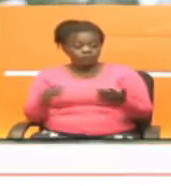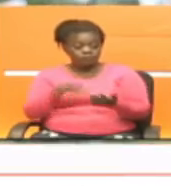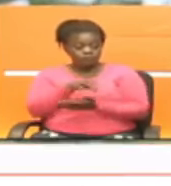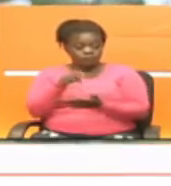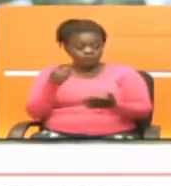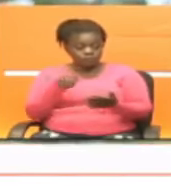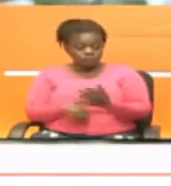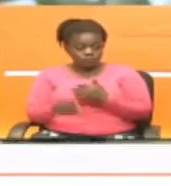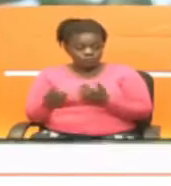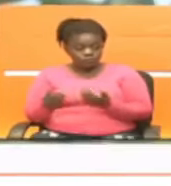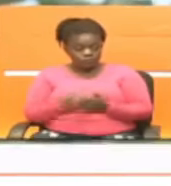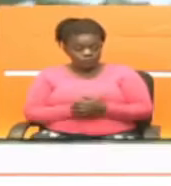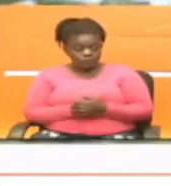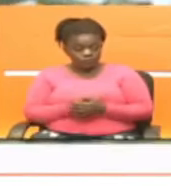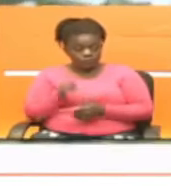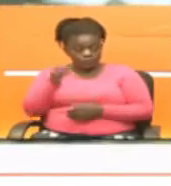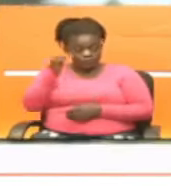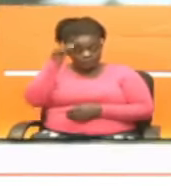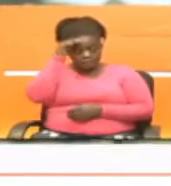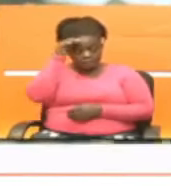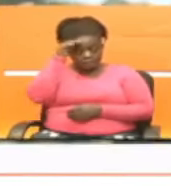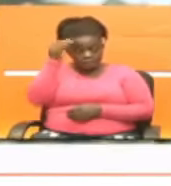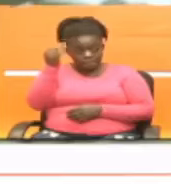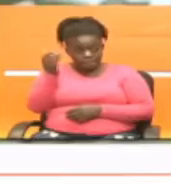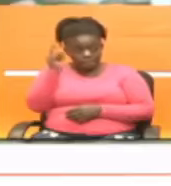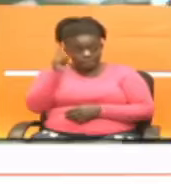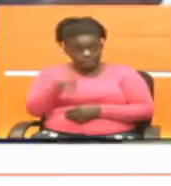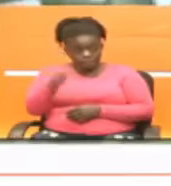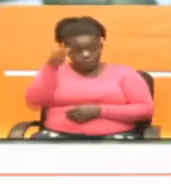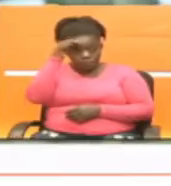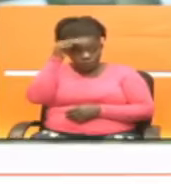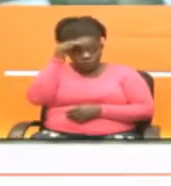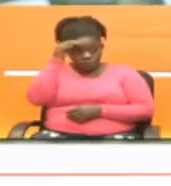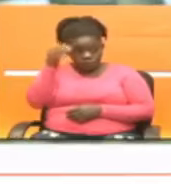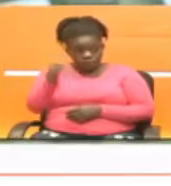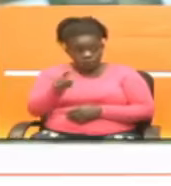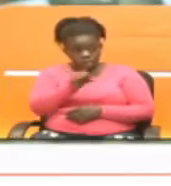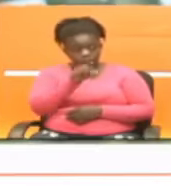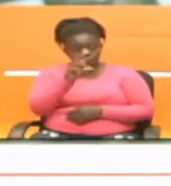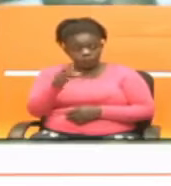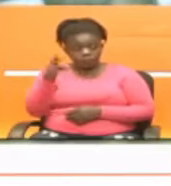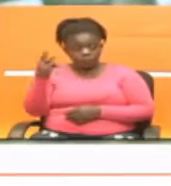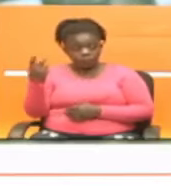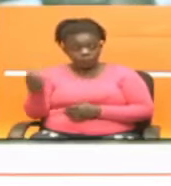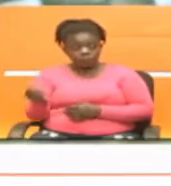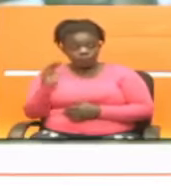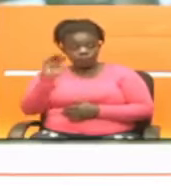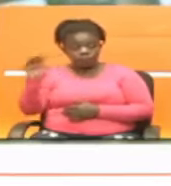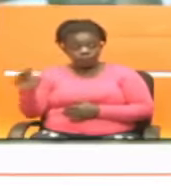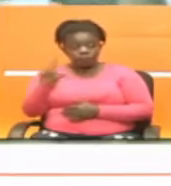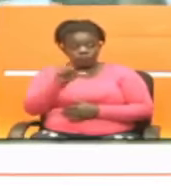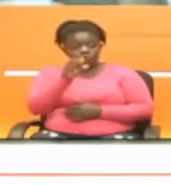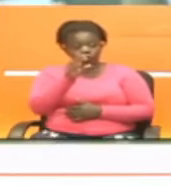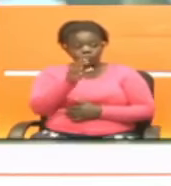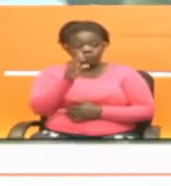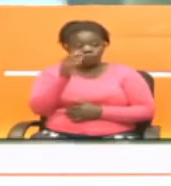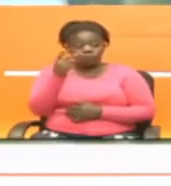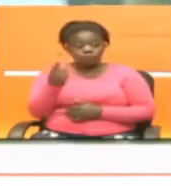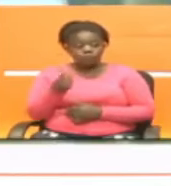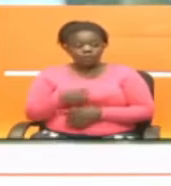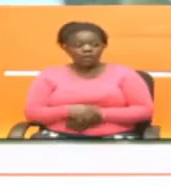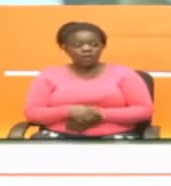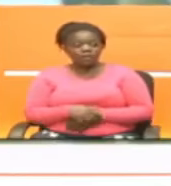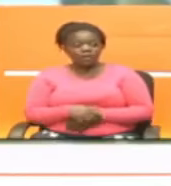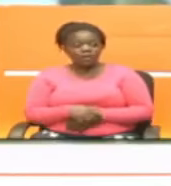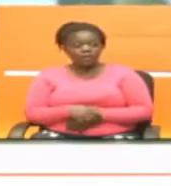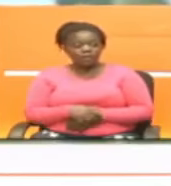nti bamusaliriza n'atuuka ku poliisi. Atuuse ku poliisi n'agenda ku erisitu n'akomyawo ku erisitu